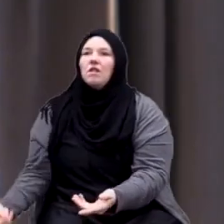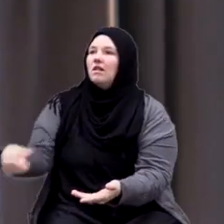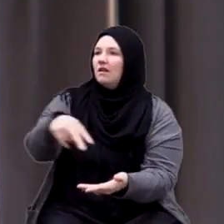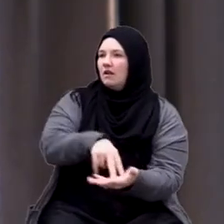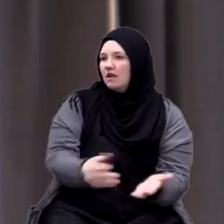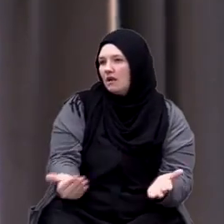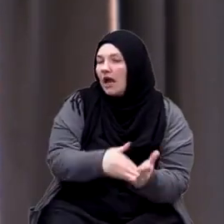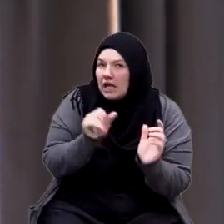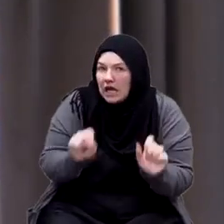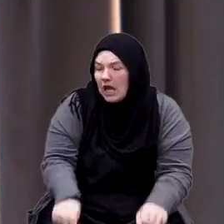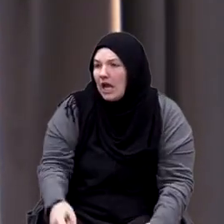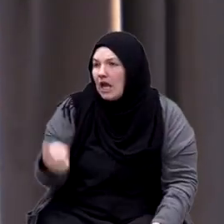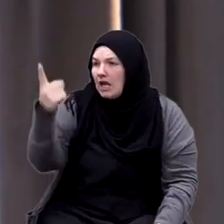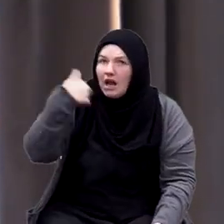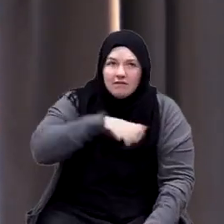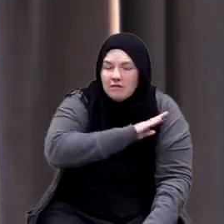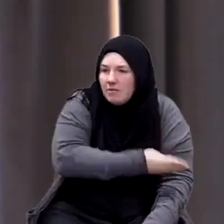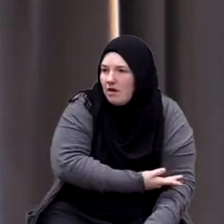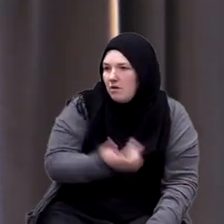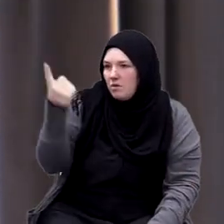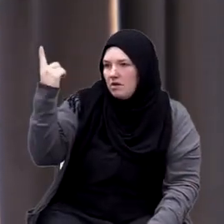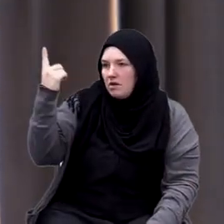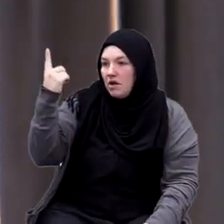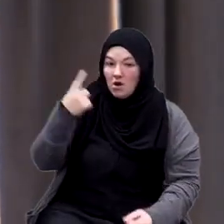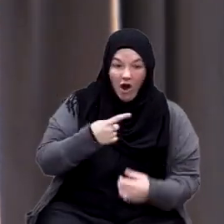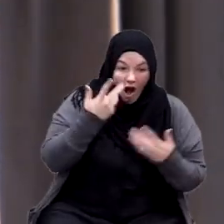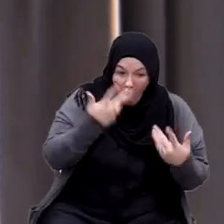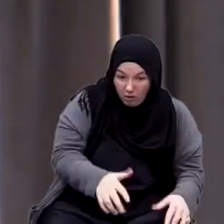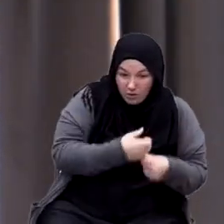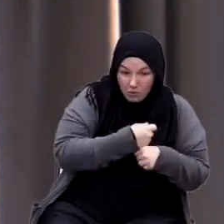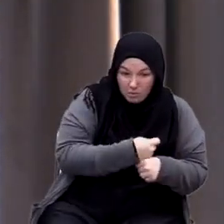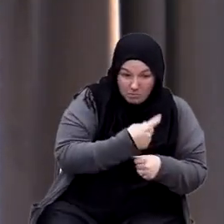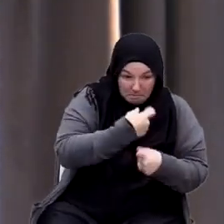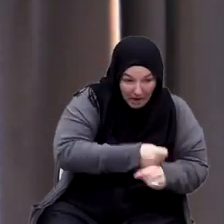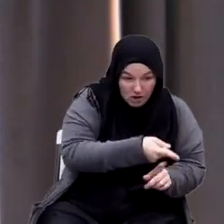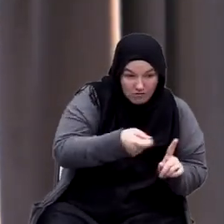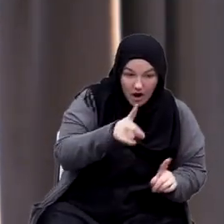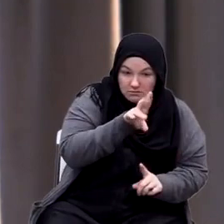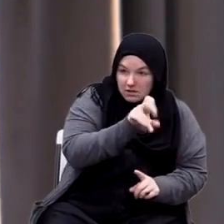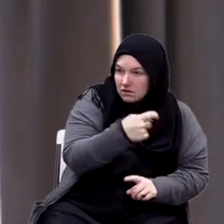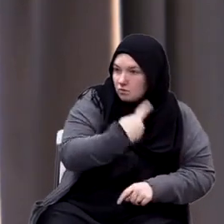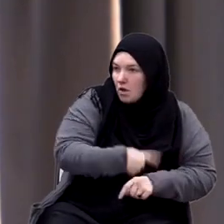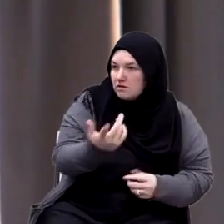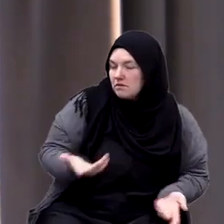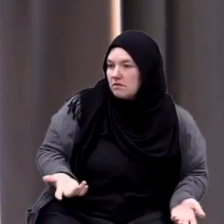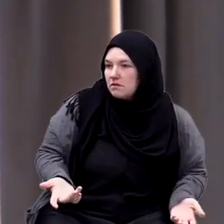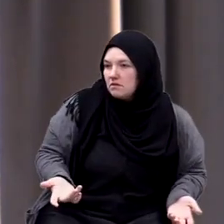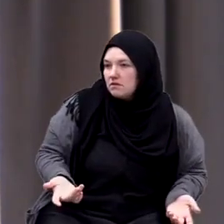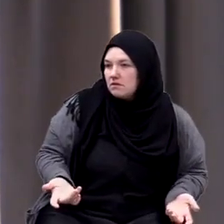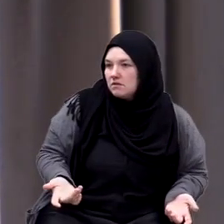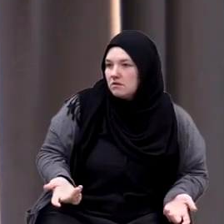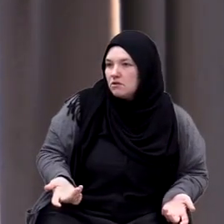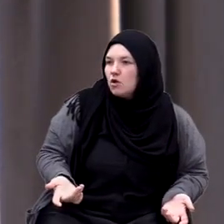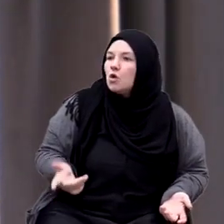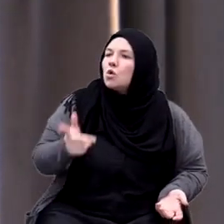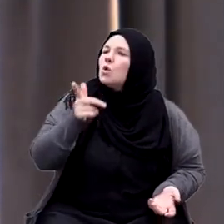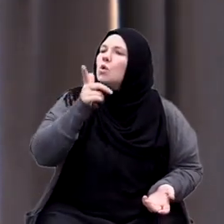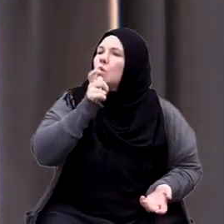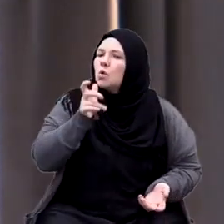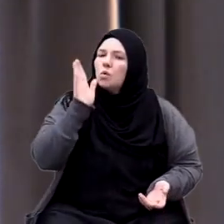creation. قَالَ مَنْ يُحْيِي الْعِظَامَ وَهِيَ رَمِيمٌ. Who would revive the